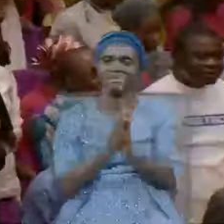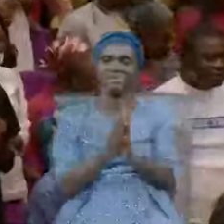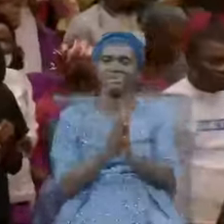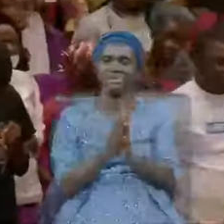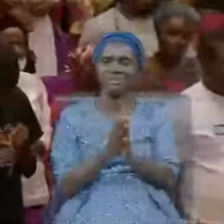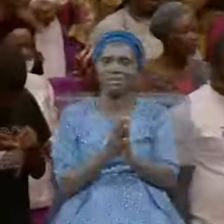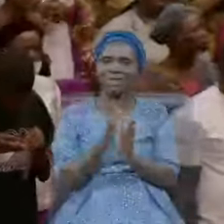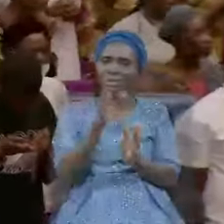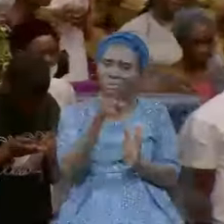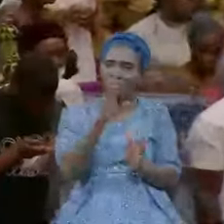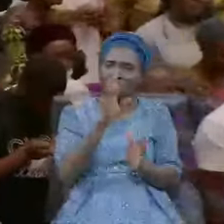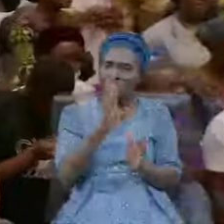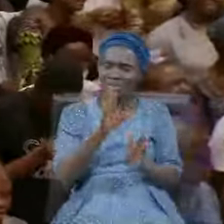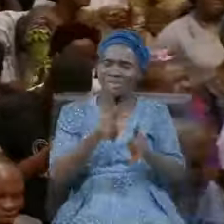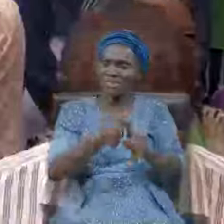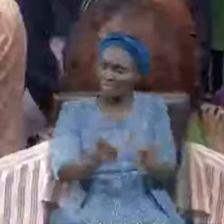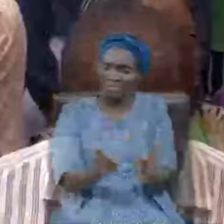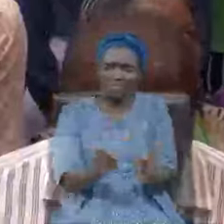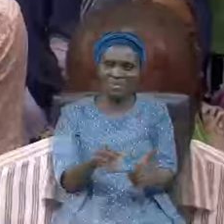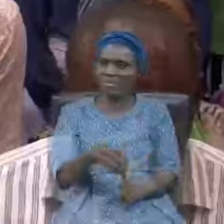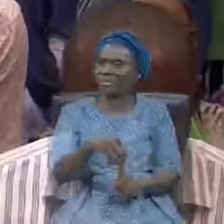Soyez distincts.